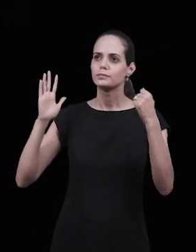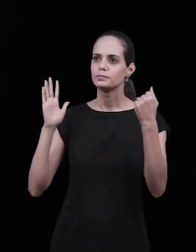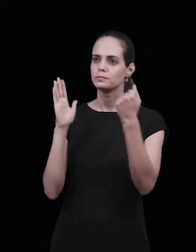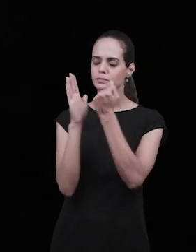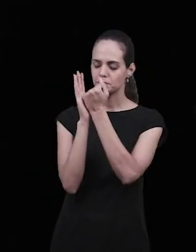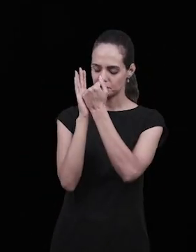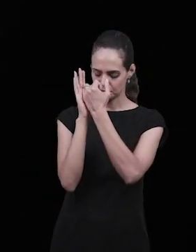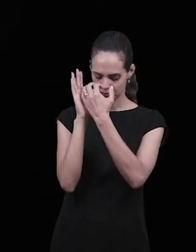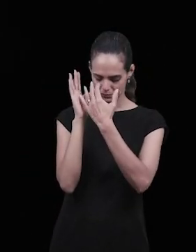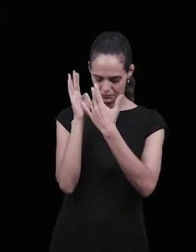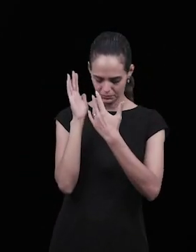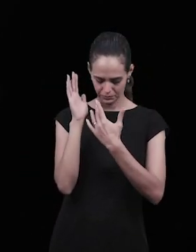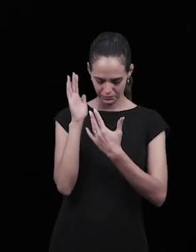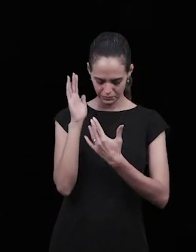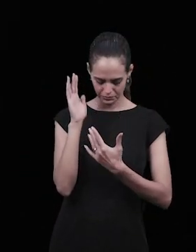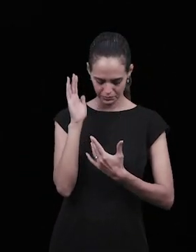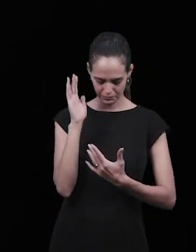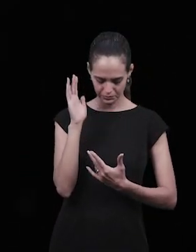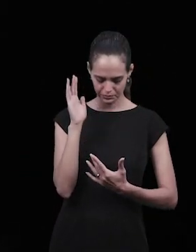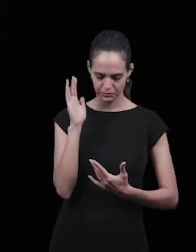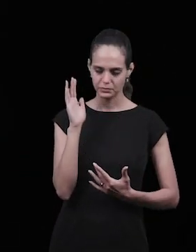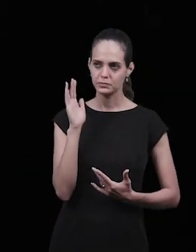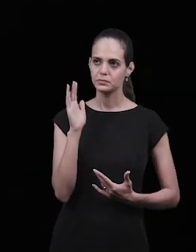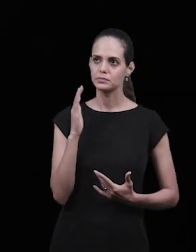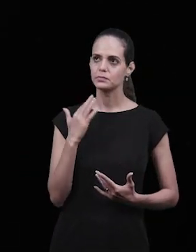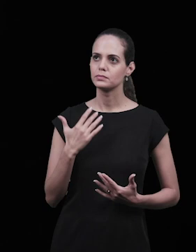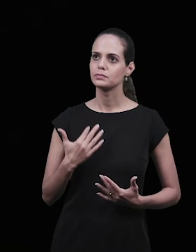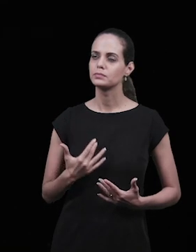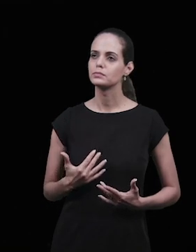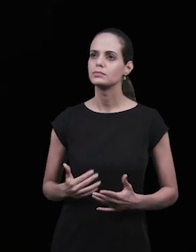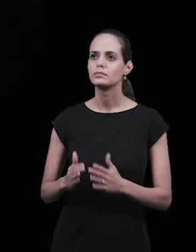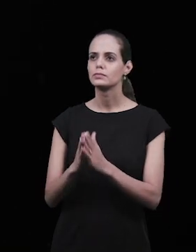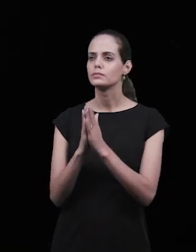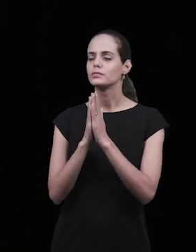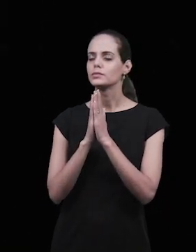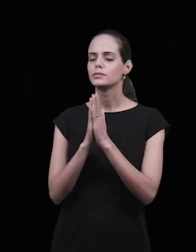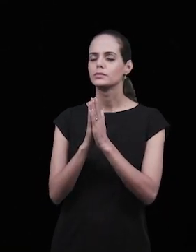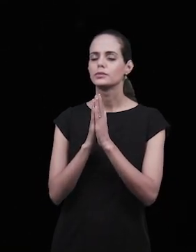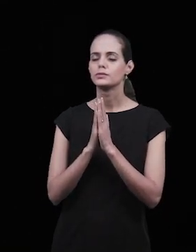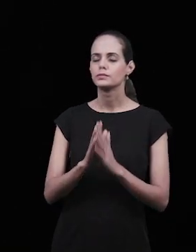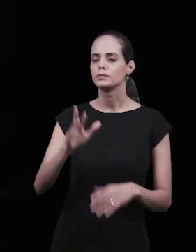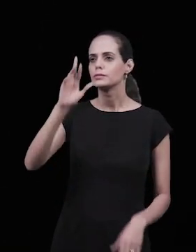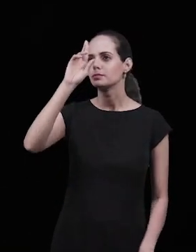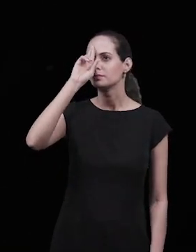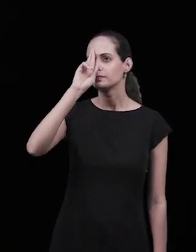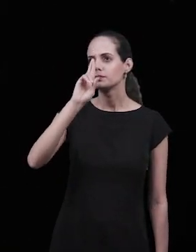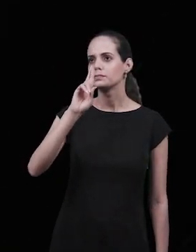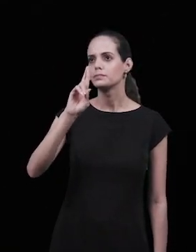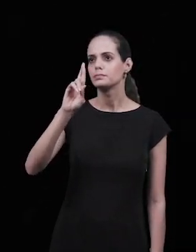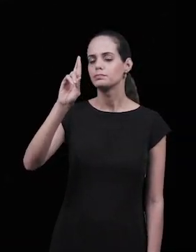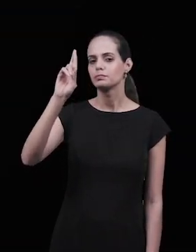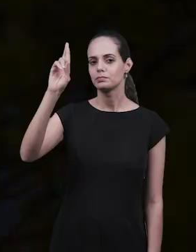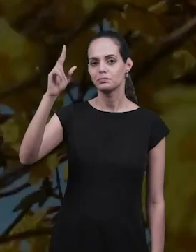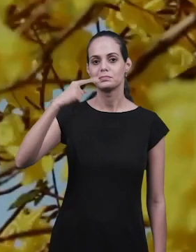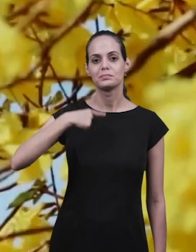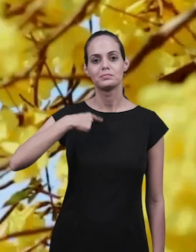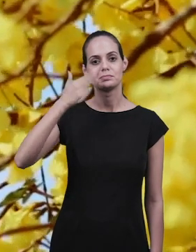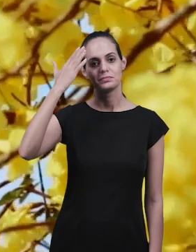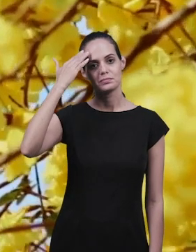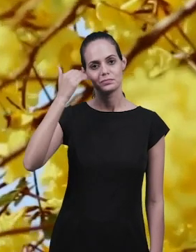Derrama do teu sangue sobre mim, ó Senhor.